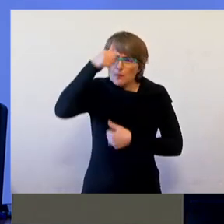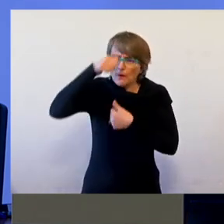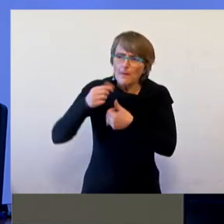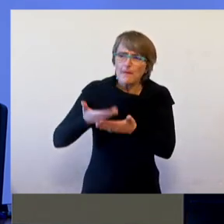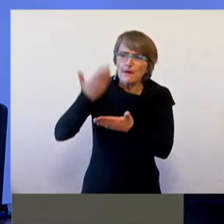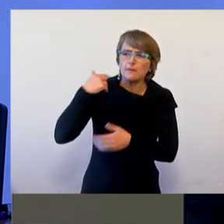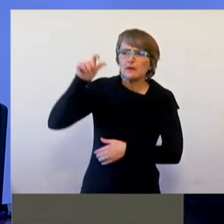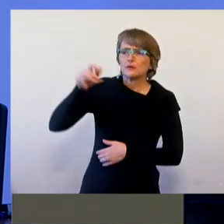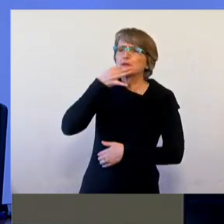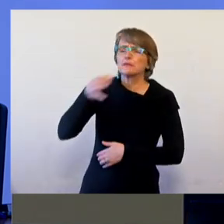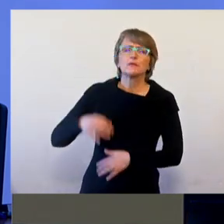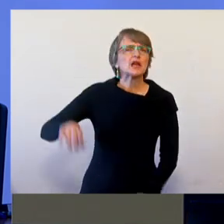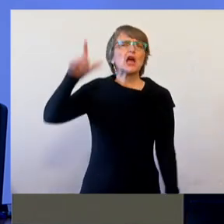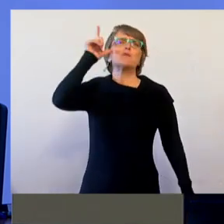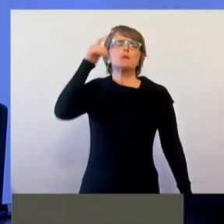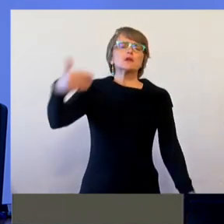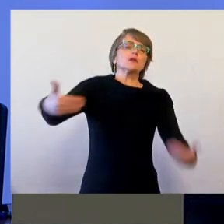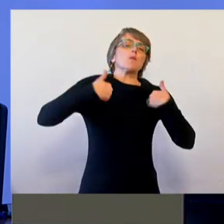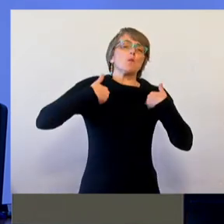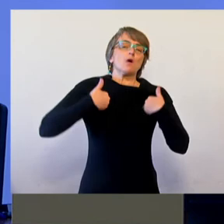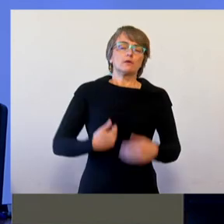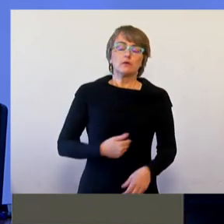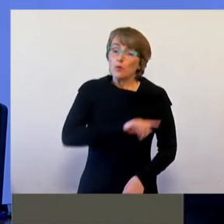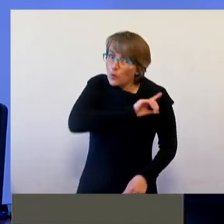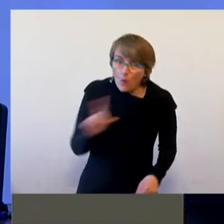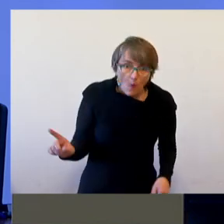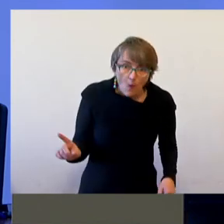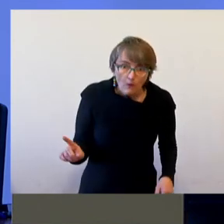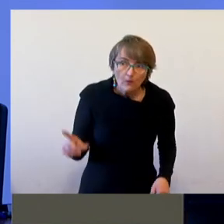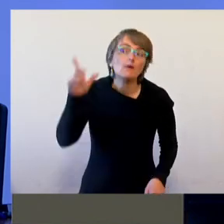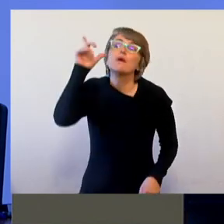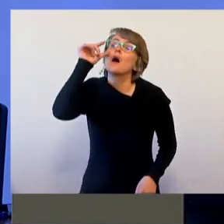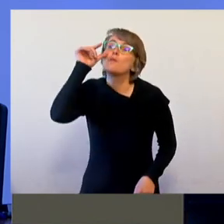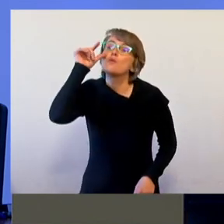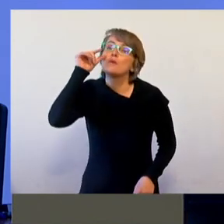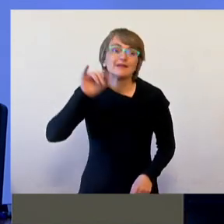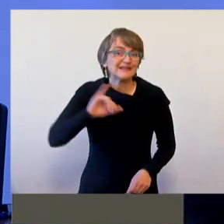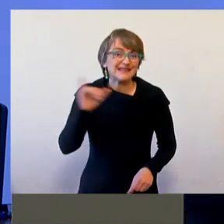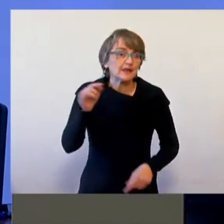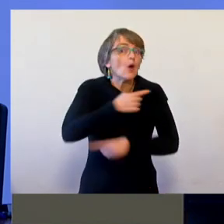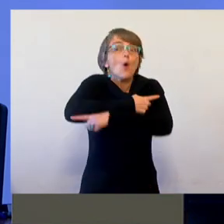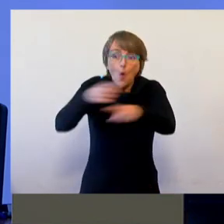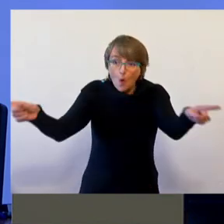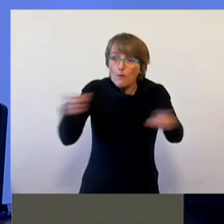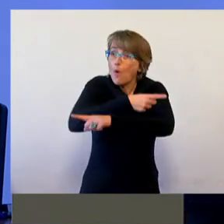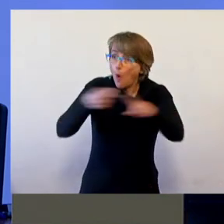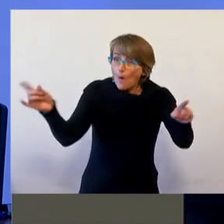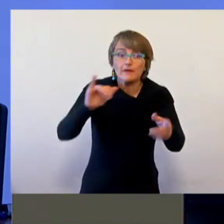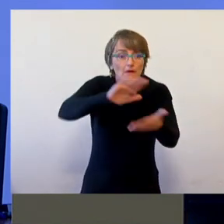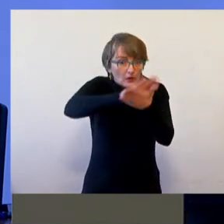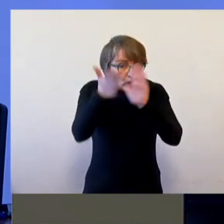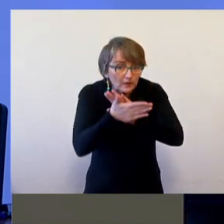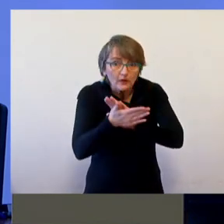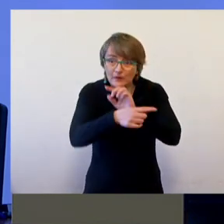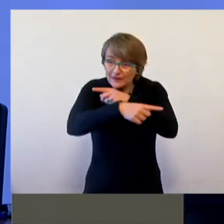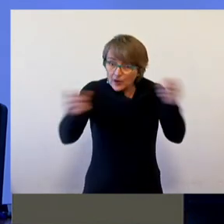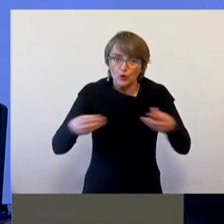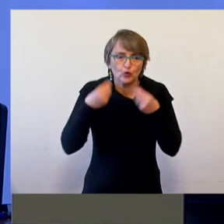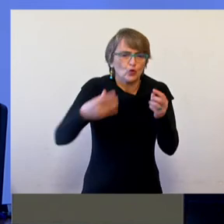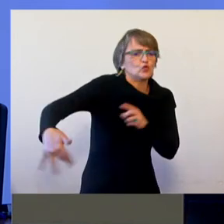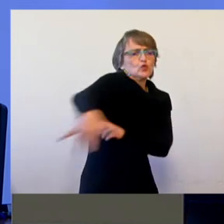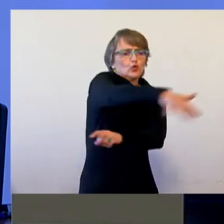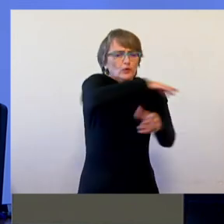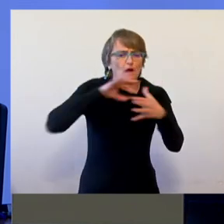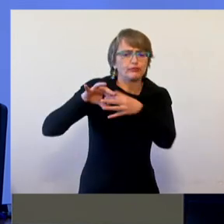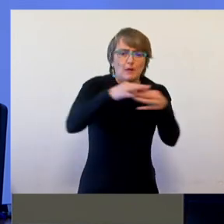qui disait « La République, c'est moi ». Non, la République, c'est eux. Quand on parle du monde associatif, c'est eux qui tiennent ce qui fait société dans la ville. Et donc,